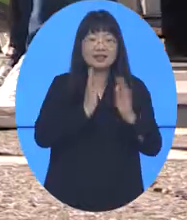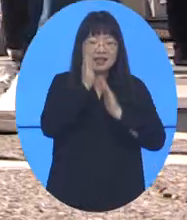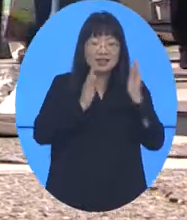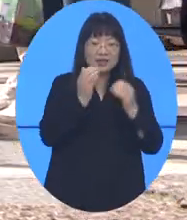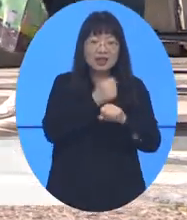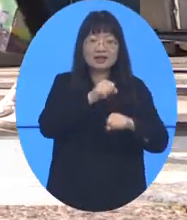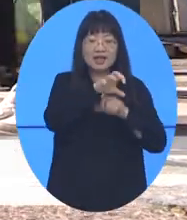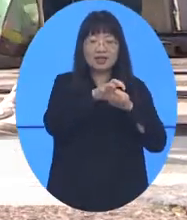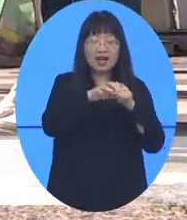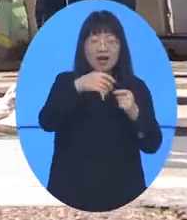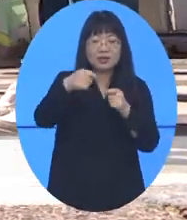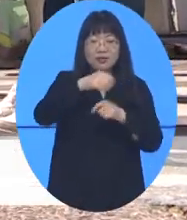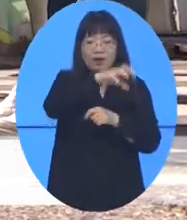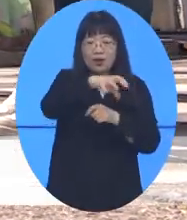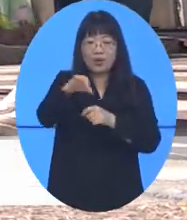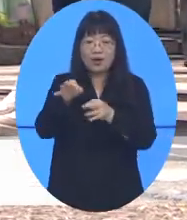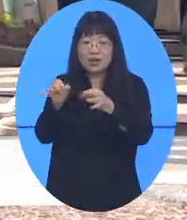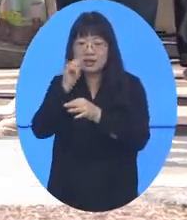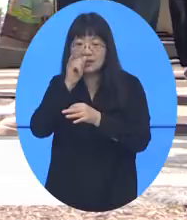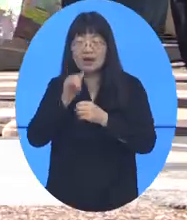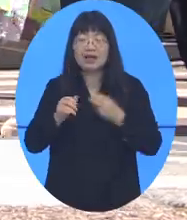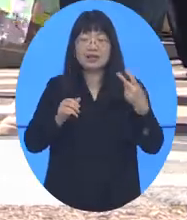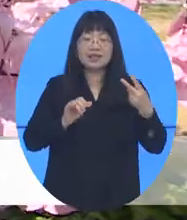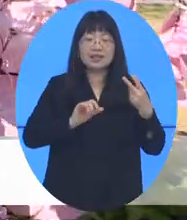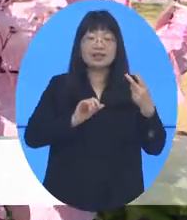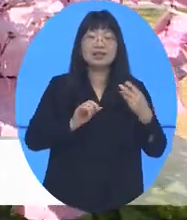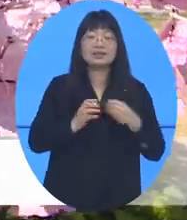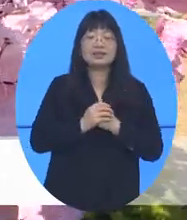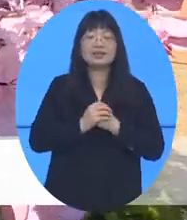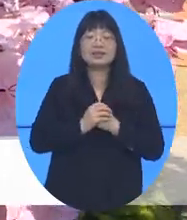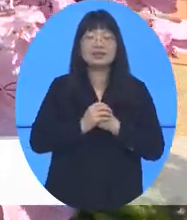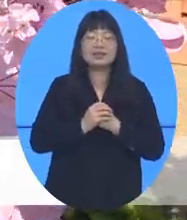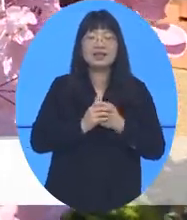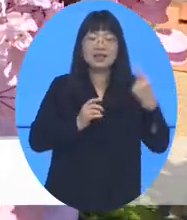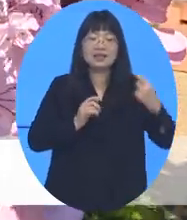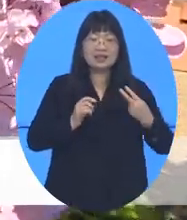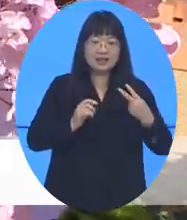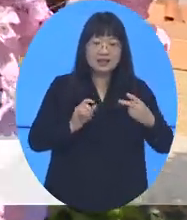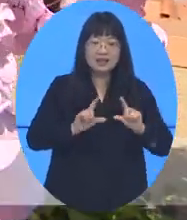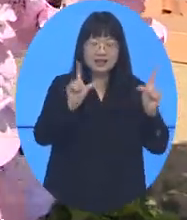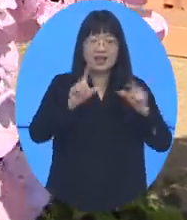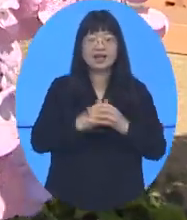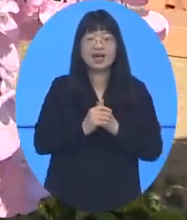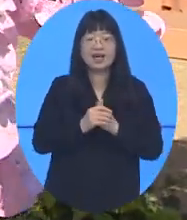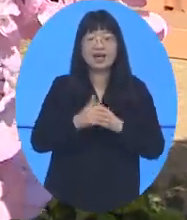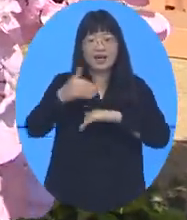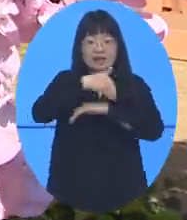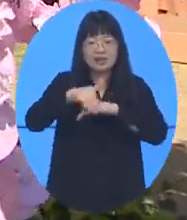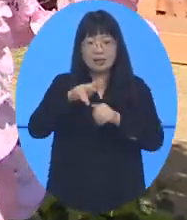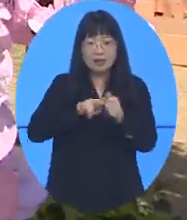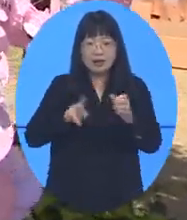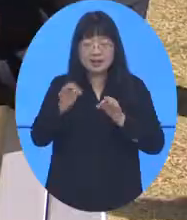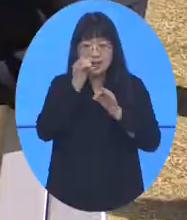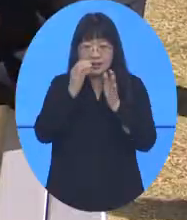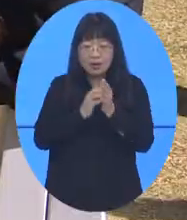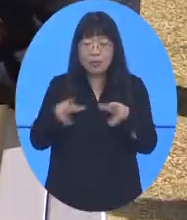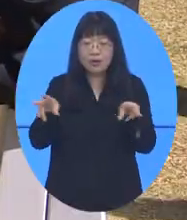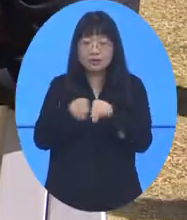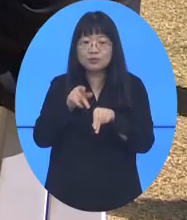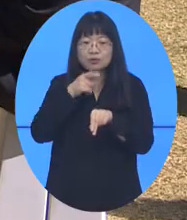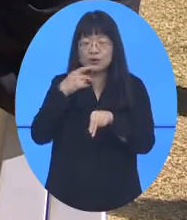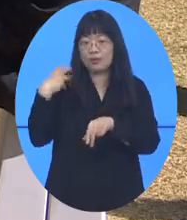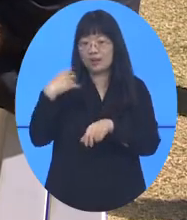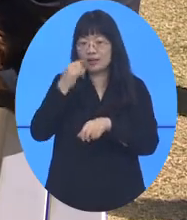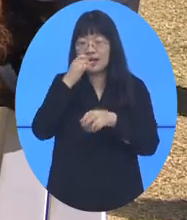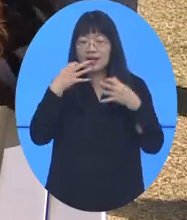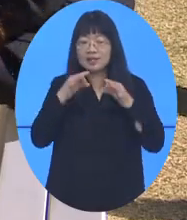상권. 축제가 열리기 전인 4월 1일과 2일엔 경기기회마켓도 열려 마중물 역할을 톡톡히 했습니다. 지난